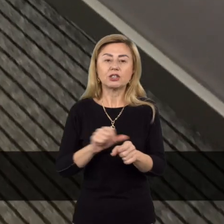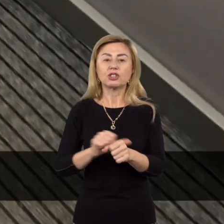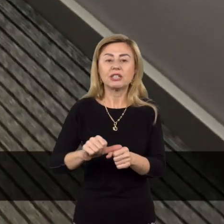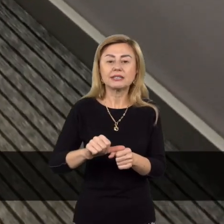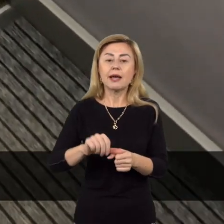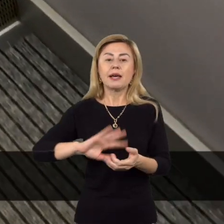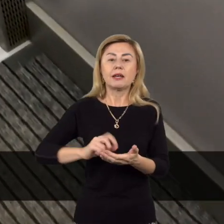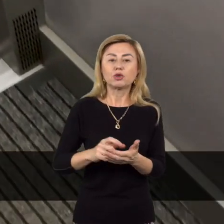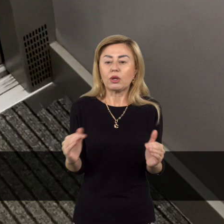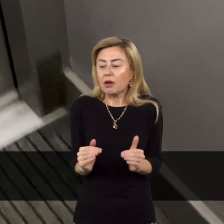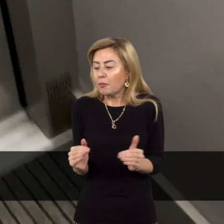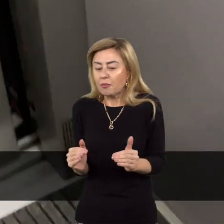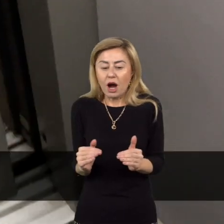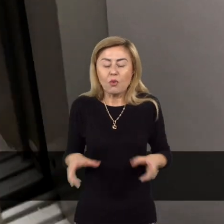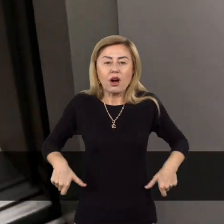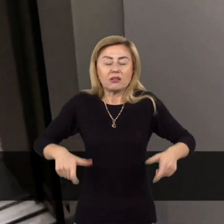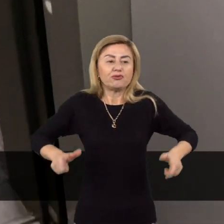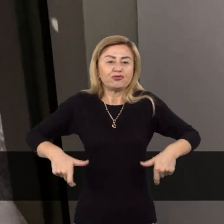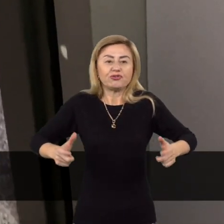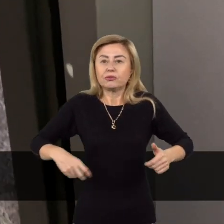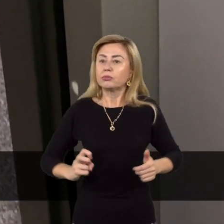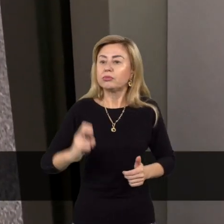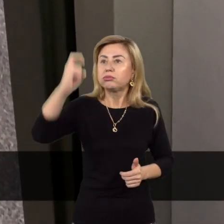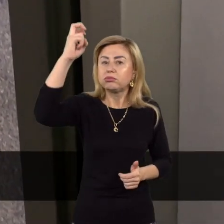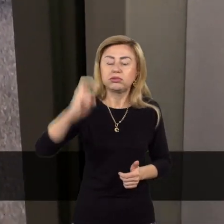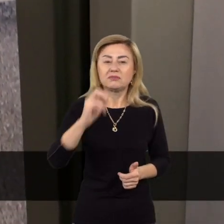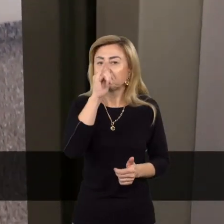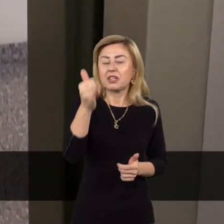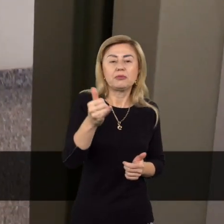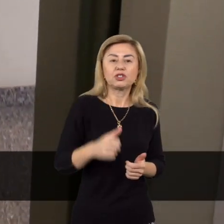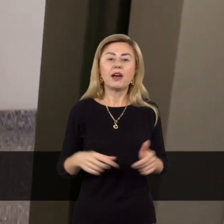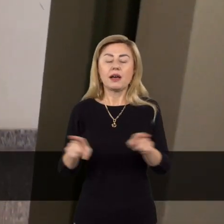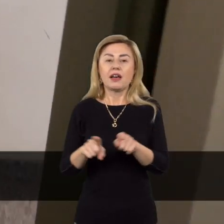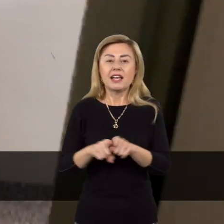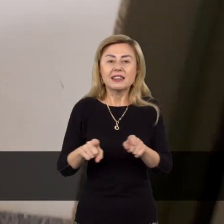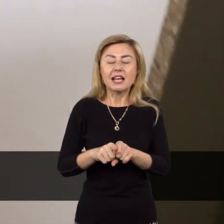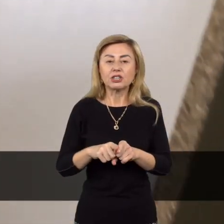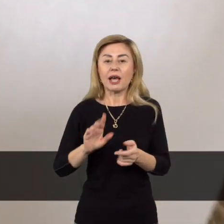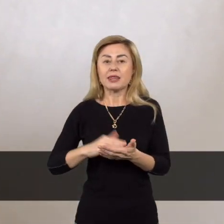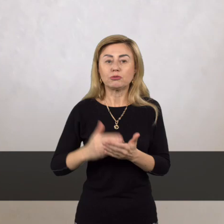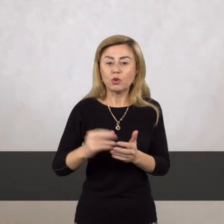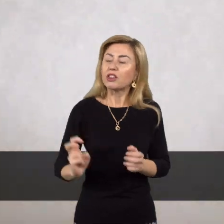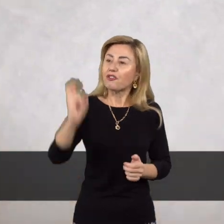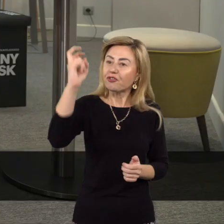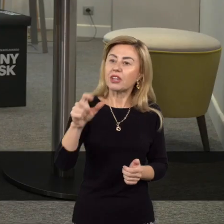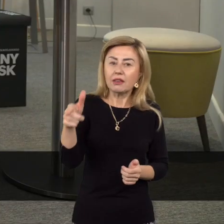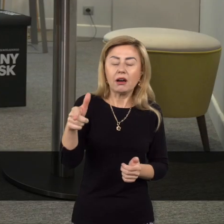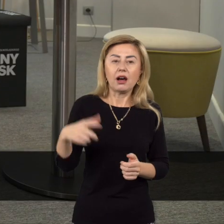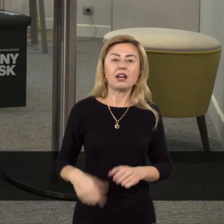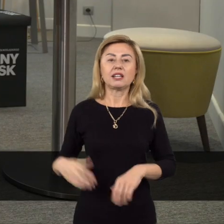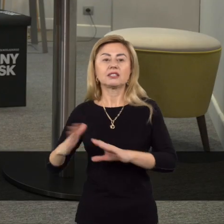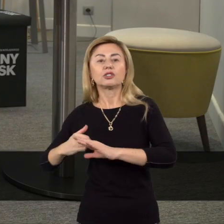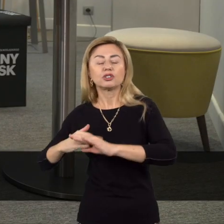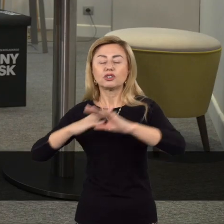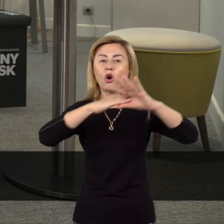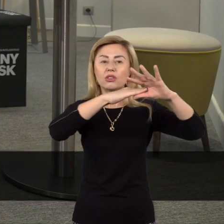nie projektujmy wind, z których nie można korzystać. Schody do windy to jest rzecz, z którą nieraz się spotykałam.